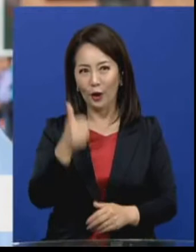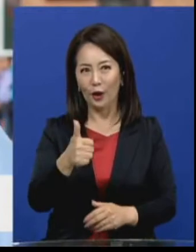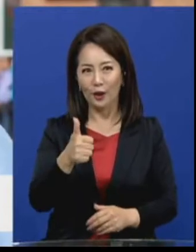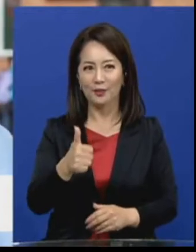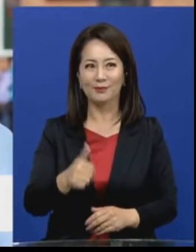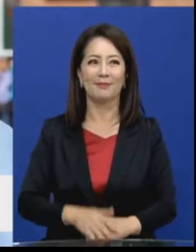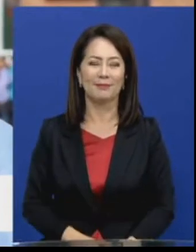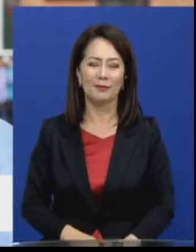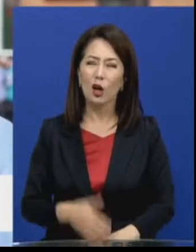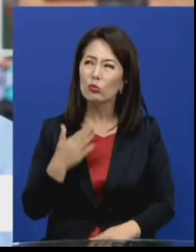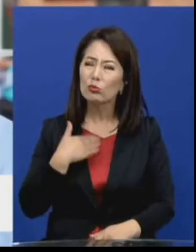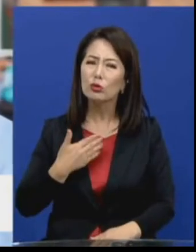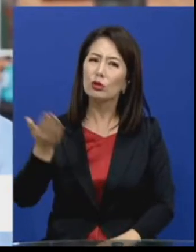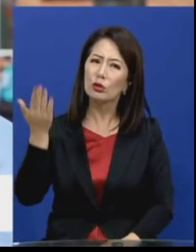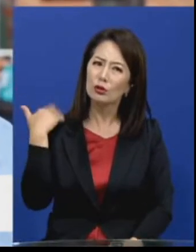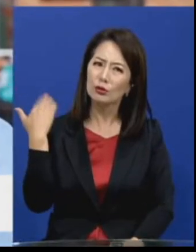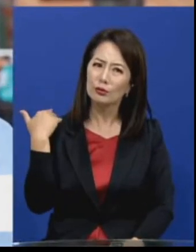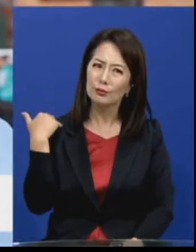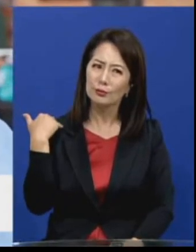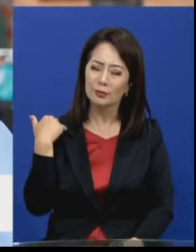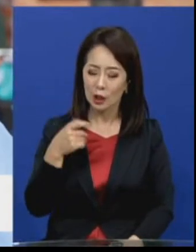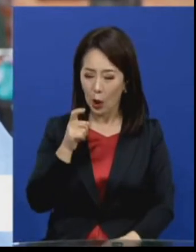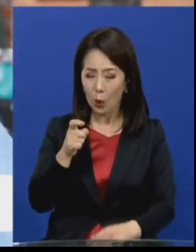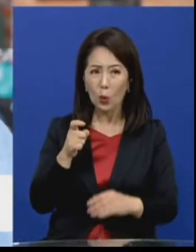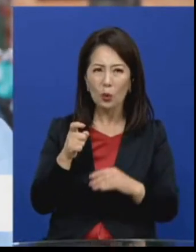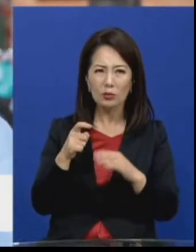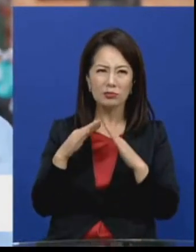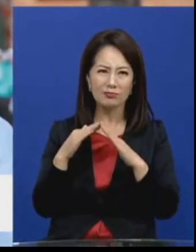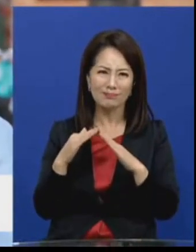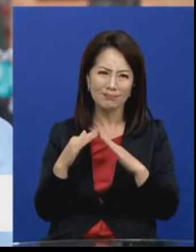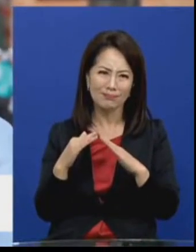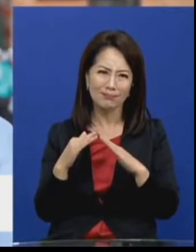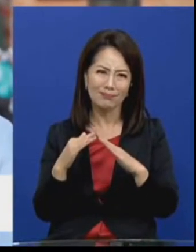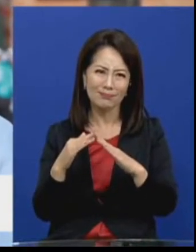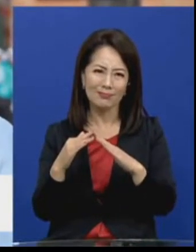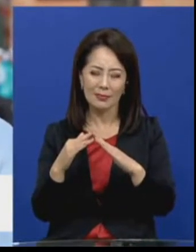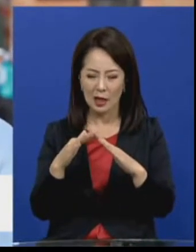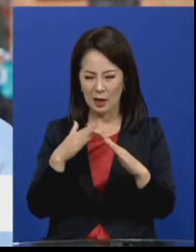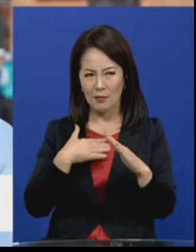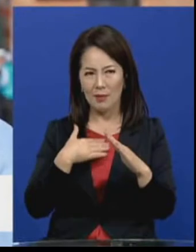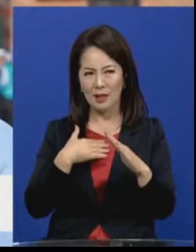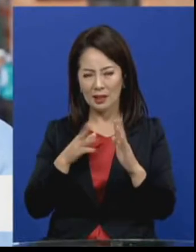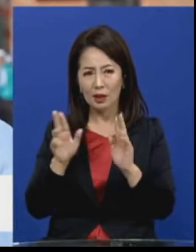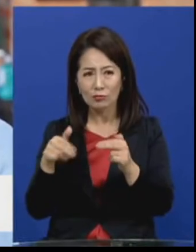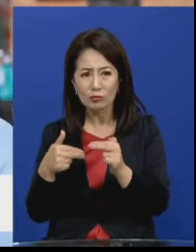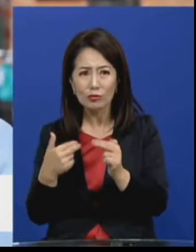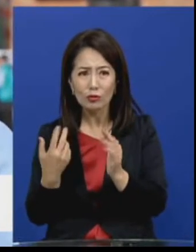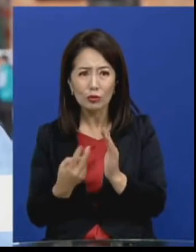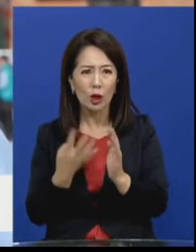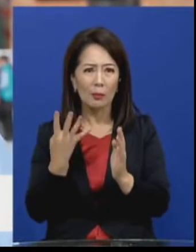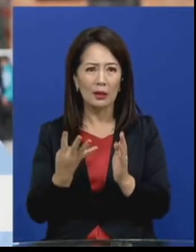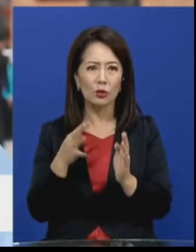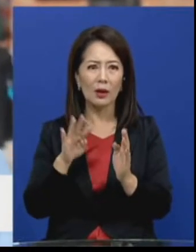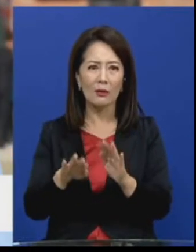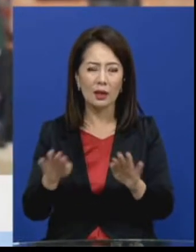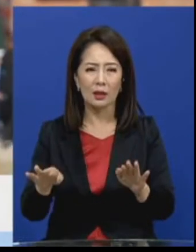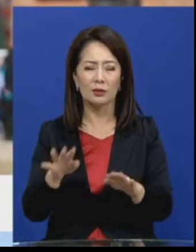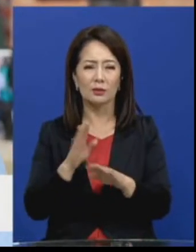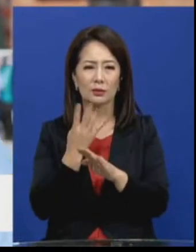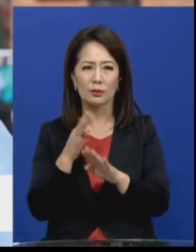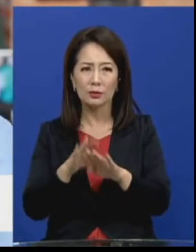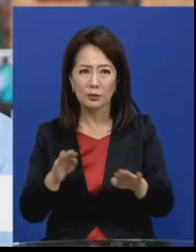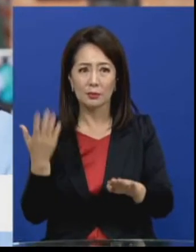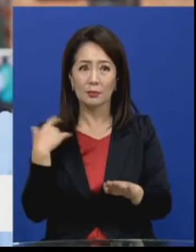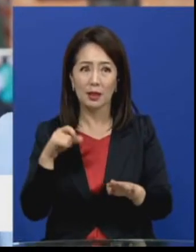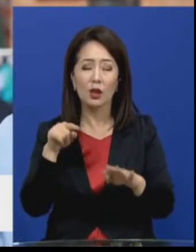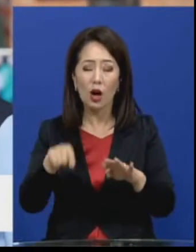гоё. Би өмнө хуучин байранд байхдаа манай цаг дөрөв хүртээс одоо дөрөв